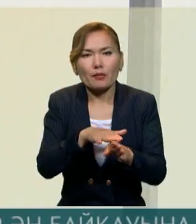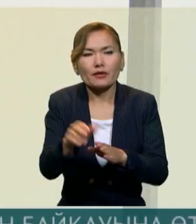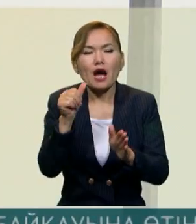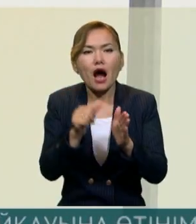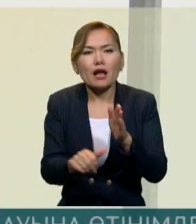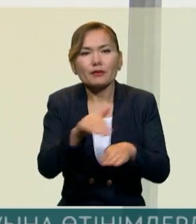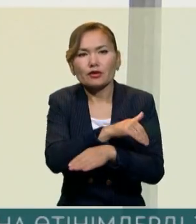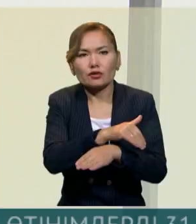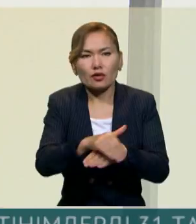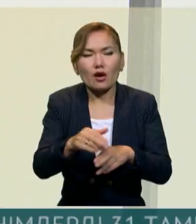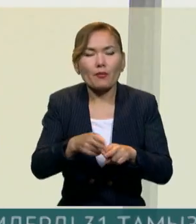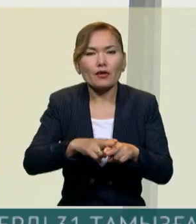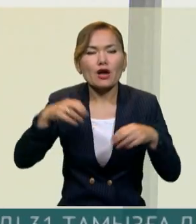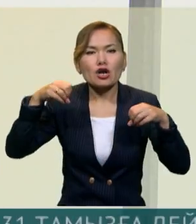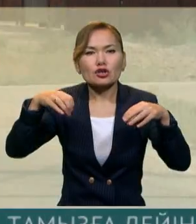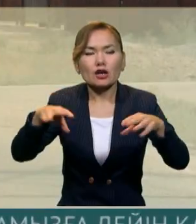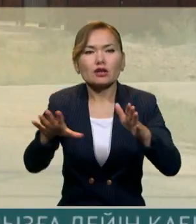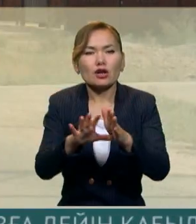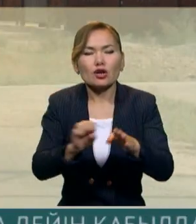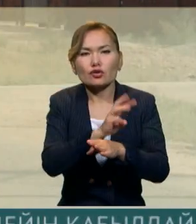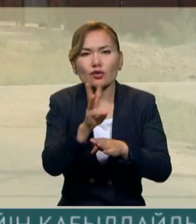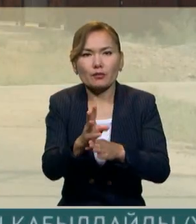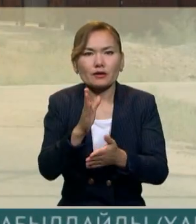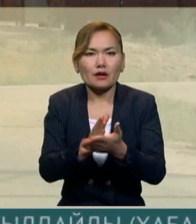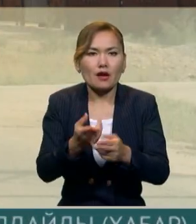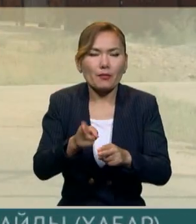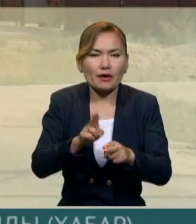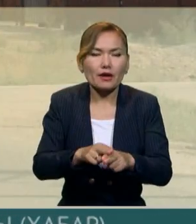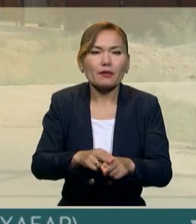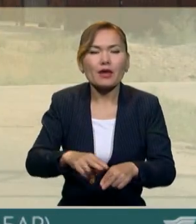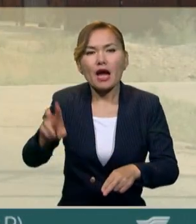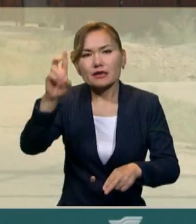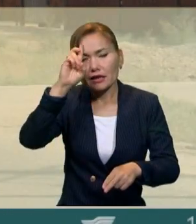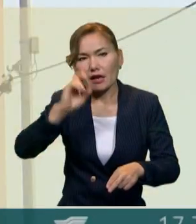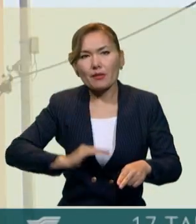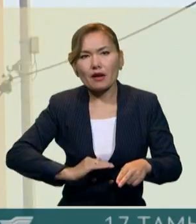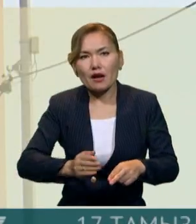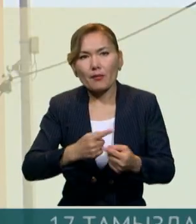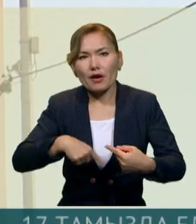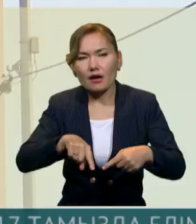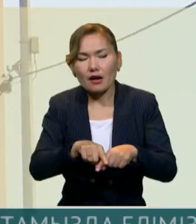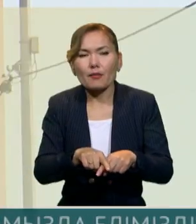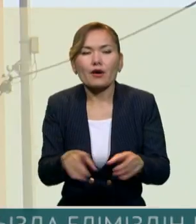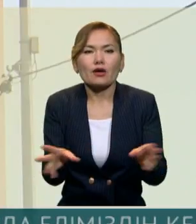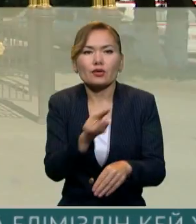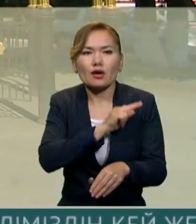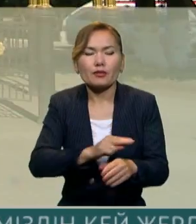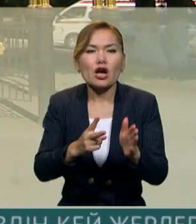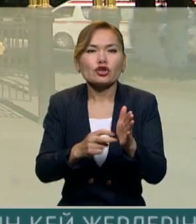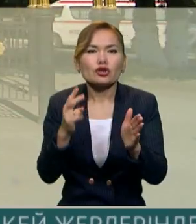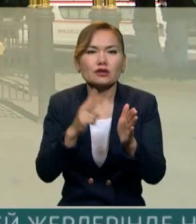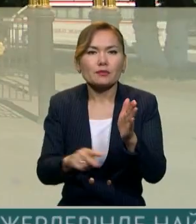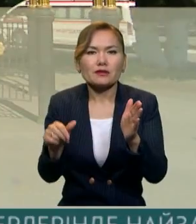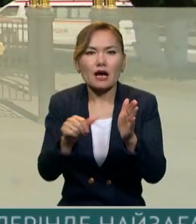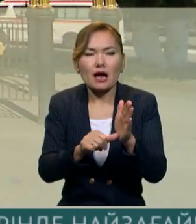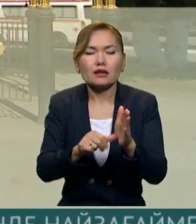60 көшені жарықтандыру жоспарланып отыр. Қос тараптың әріптестігінің арқасында қаладағы қоғамдық орындарға 776